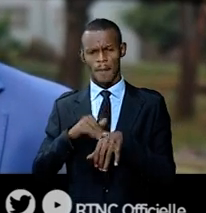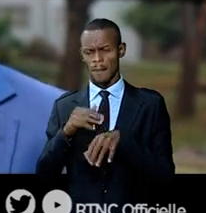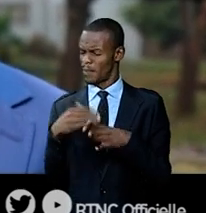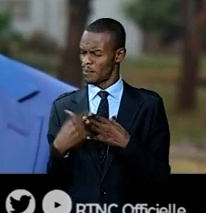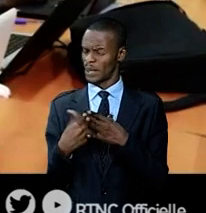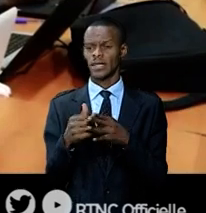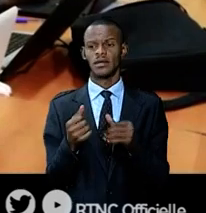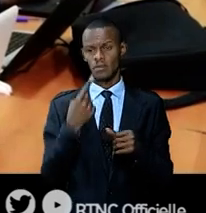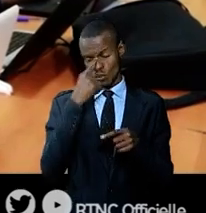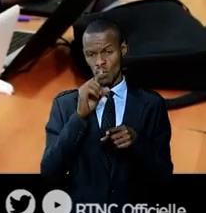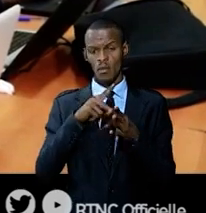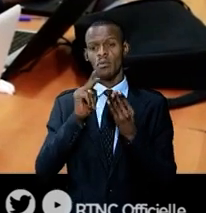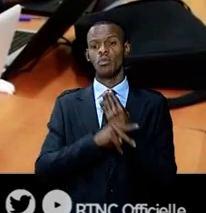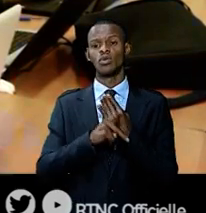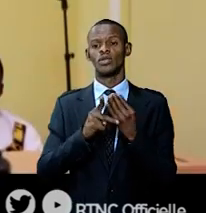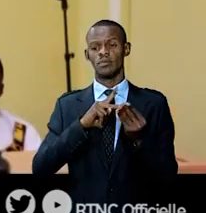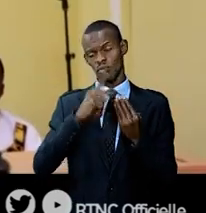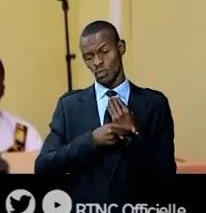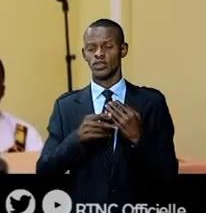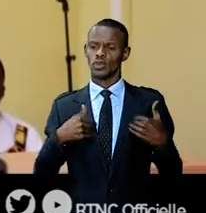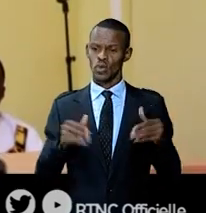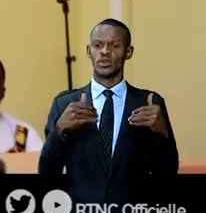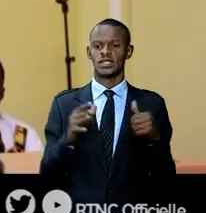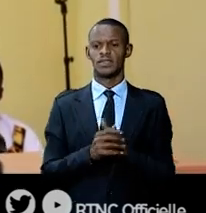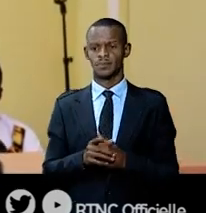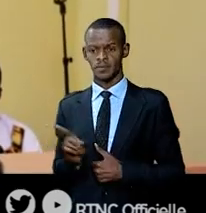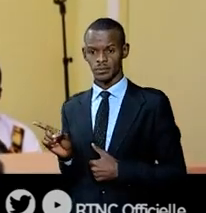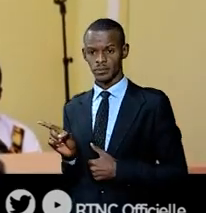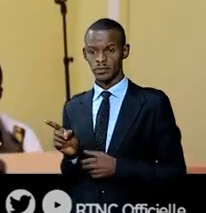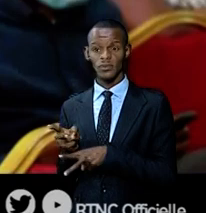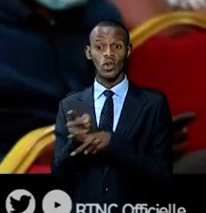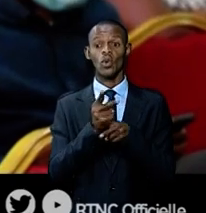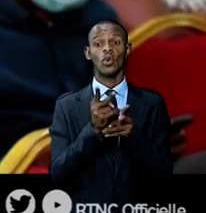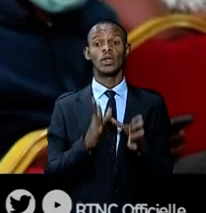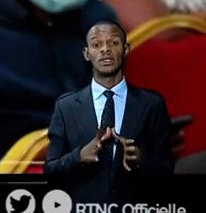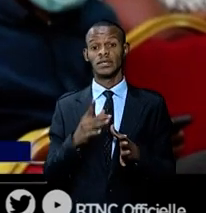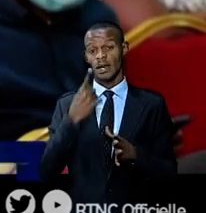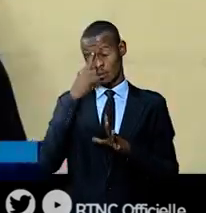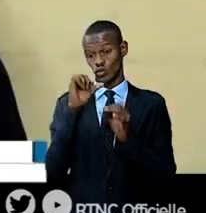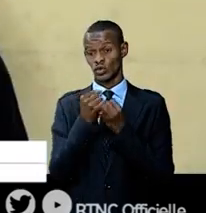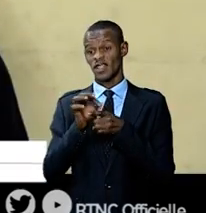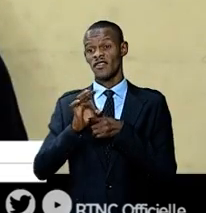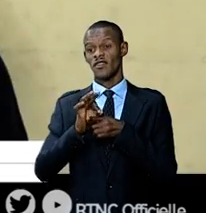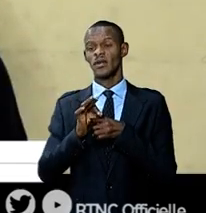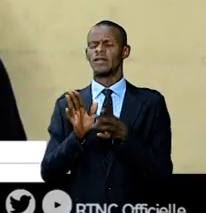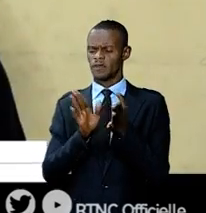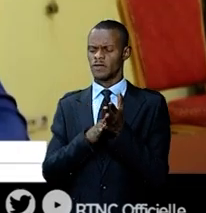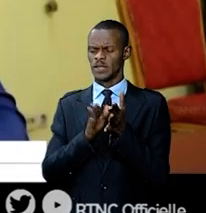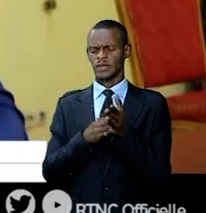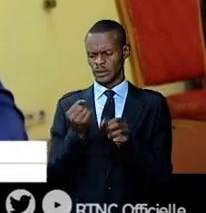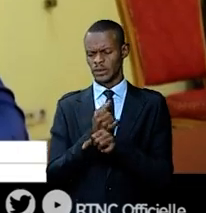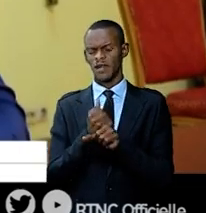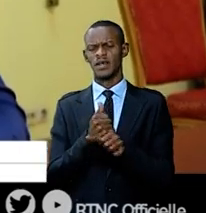ces projets continuent. Le coordonnateur du COREF, Godefroy Misenga, se félicite du travail abattu sur la